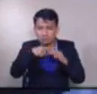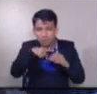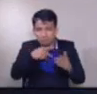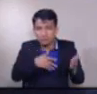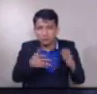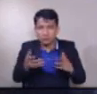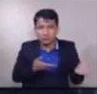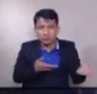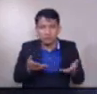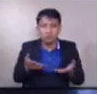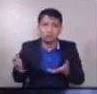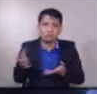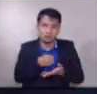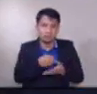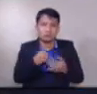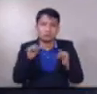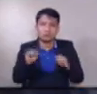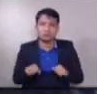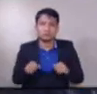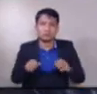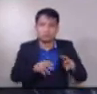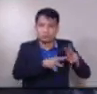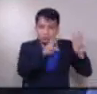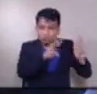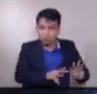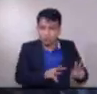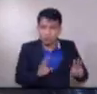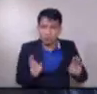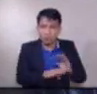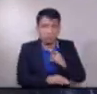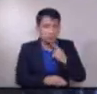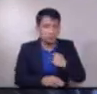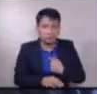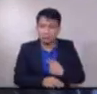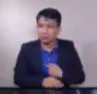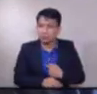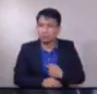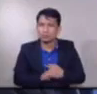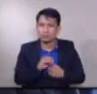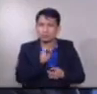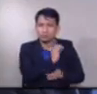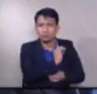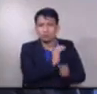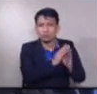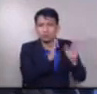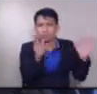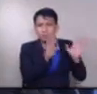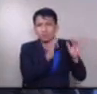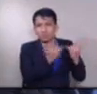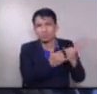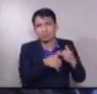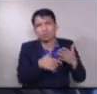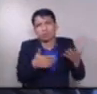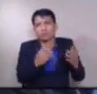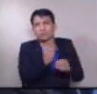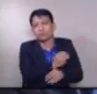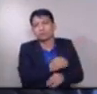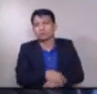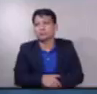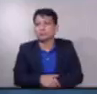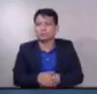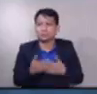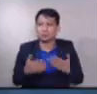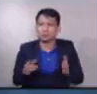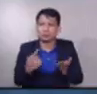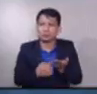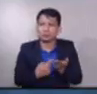namin, kinural na, nagkaroon na ng pader. So, kasi sabi, pagmamayarin isang malaking korporasyon. Alright,